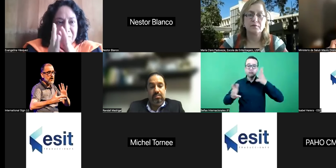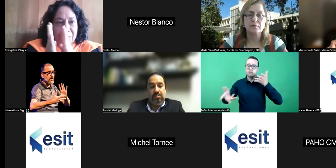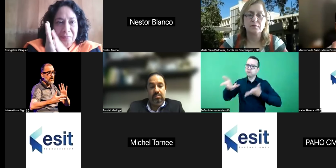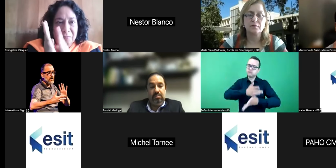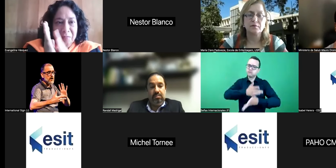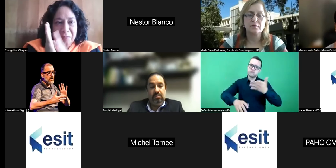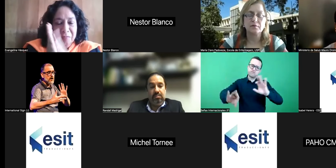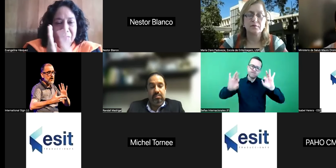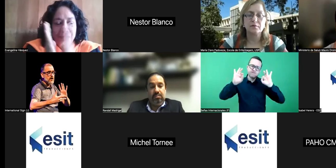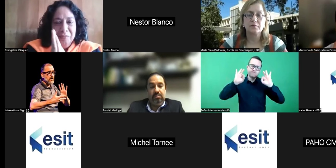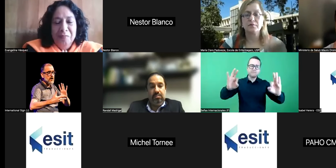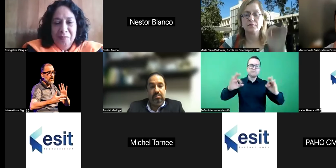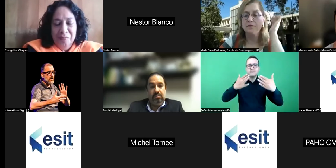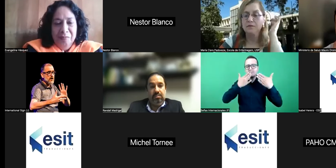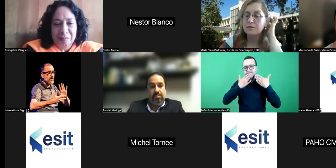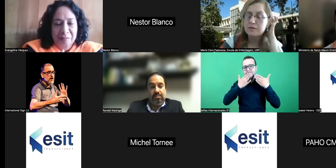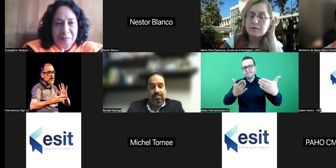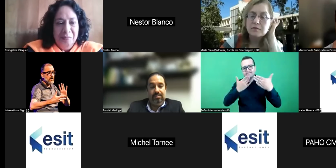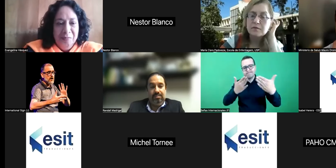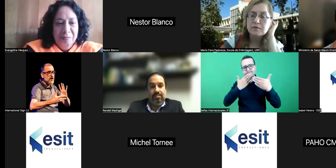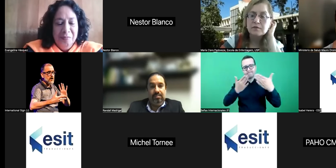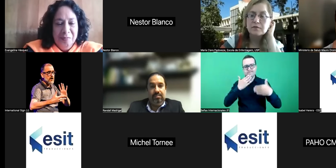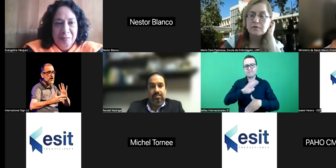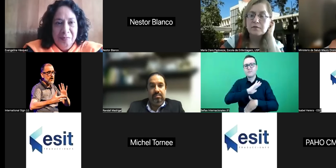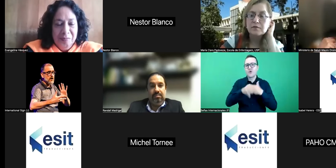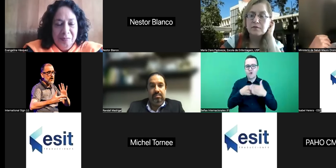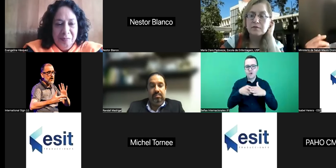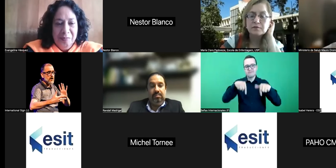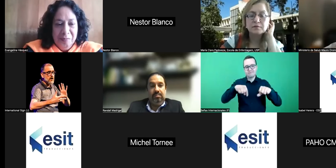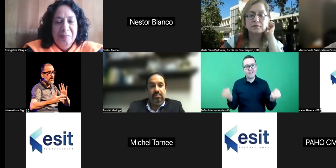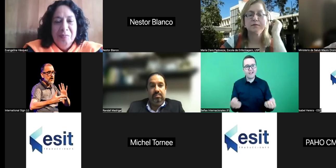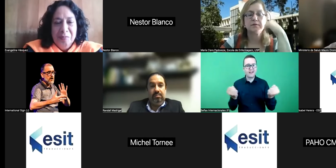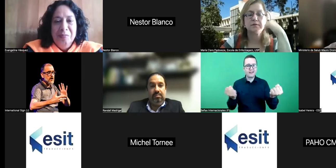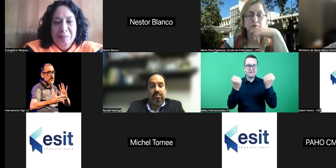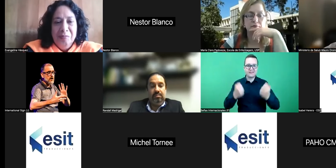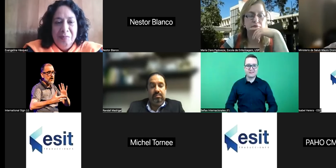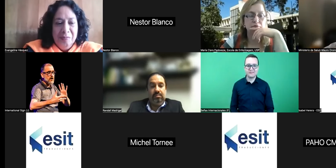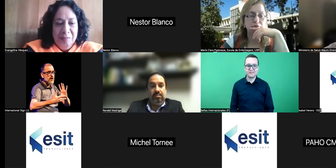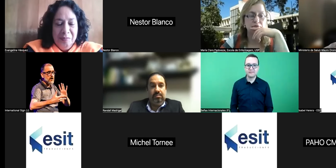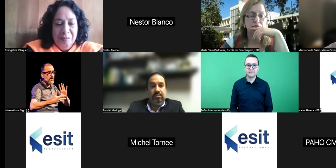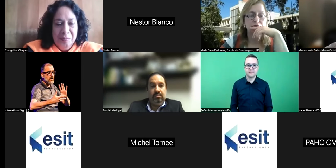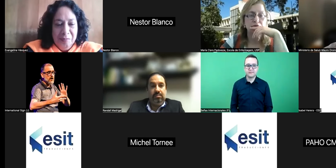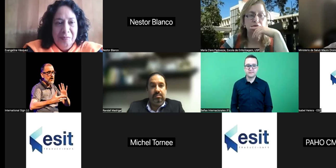Donc, merci à tous les membres de l'équipe. Merci à vous tous.